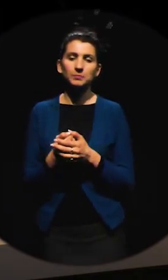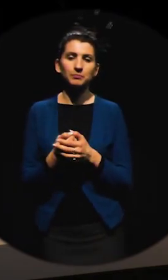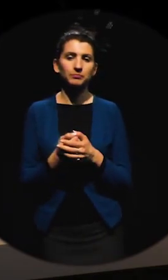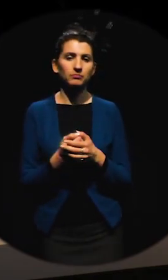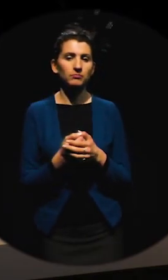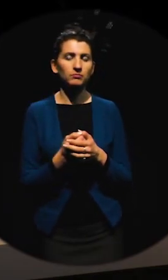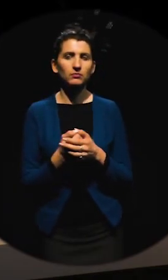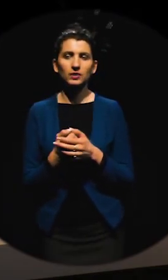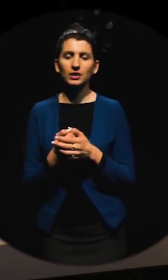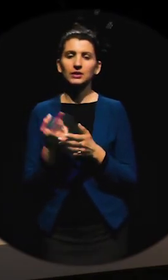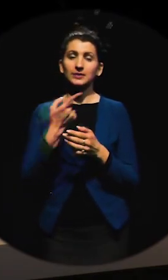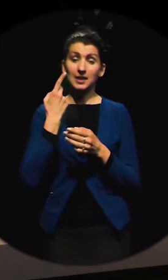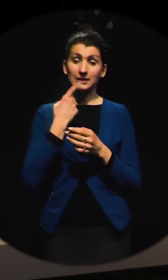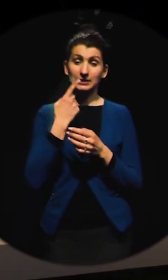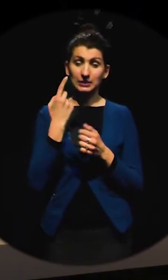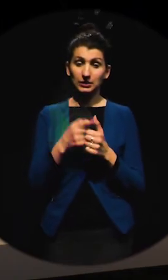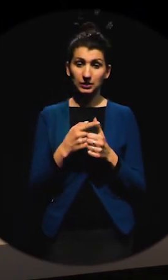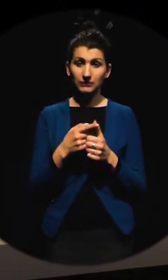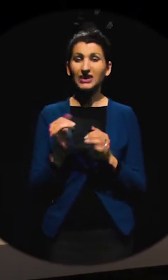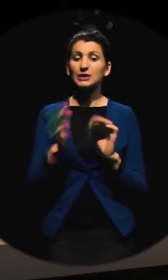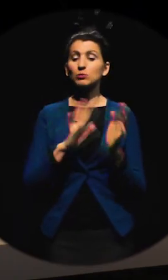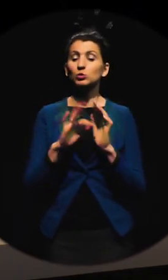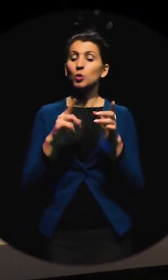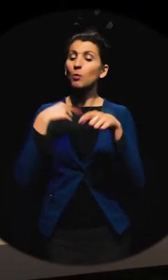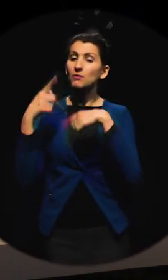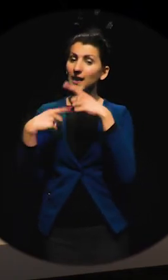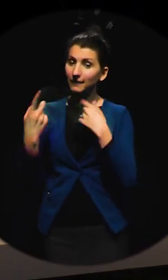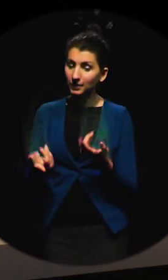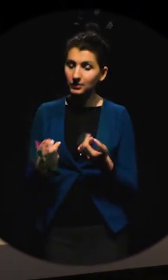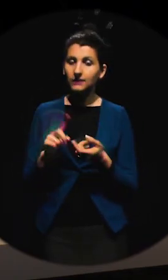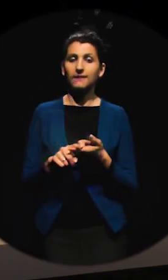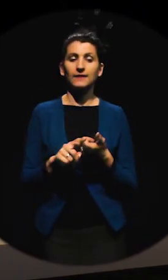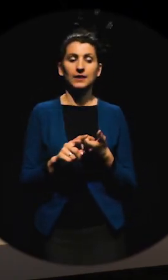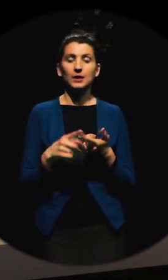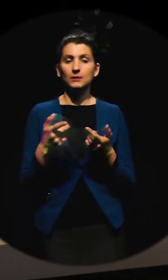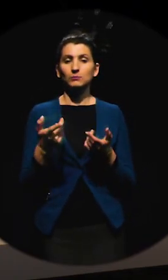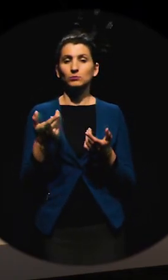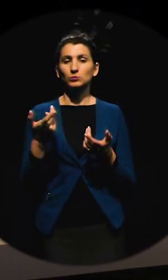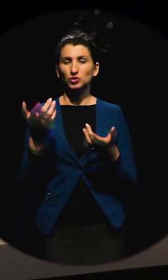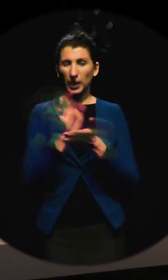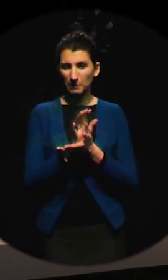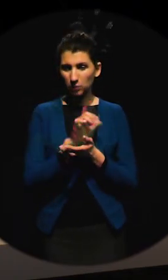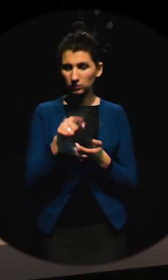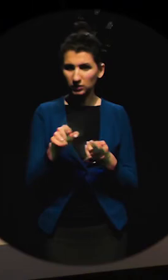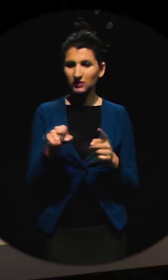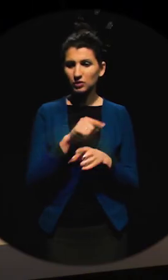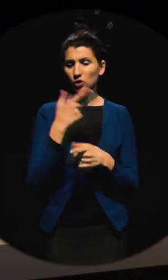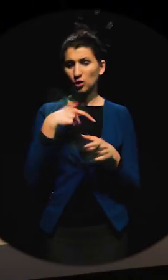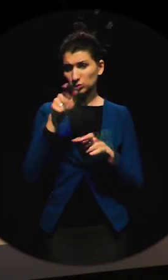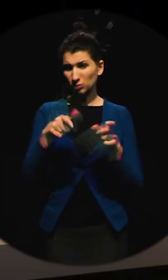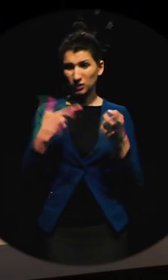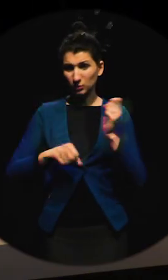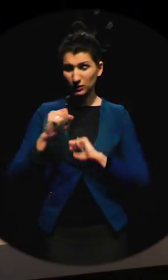takie zagadnienia jak język, to w jaki sposób w ogóle mówić, jak przemoc, której doświadczają